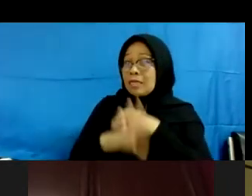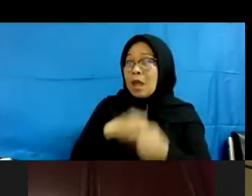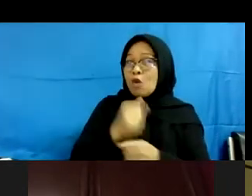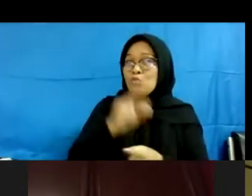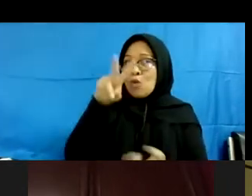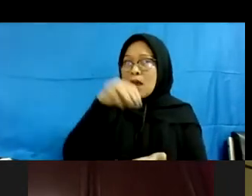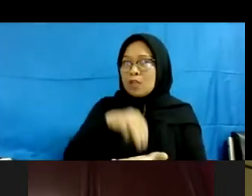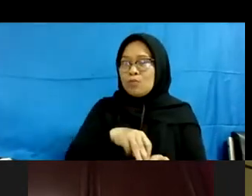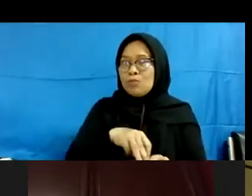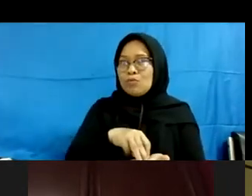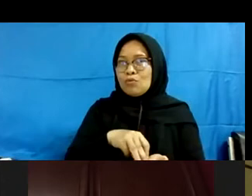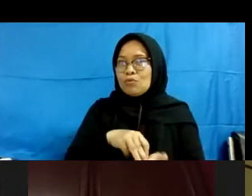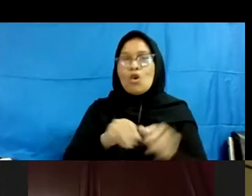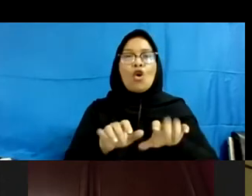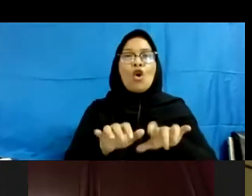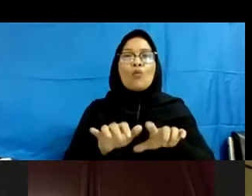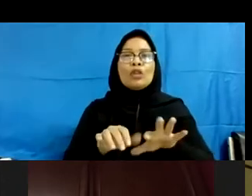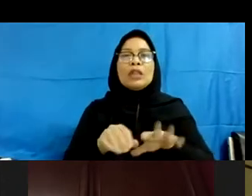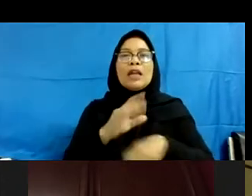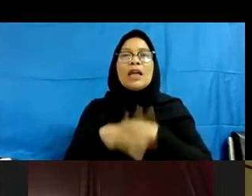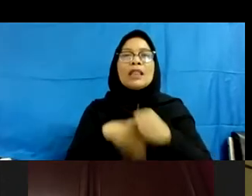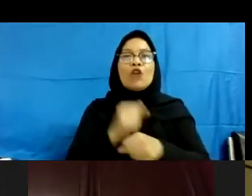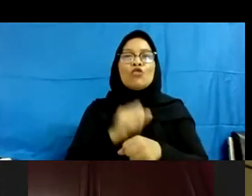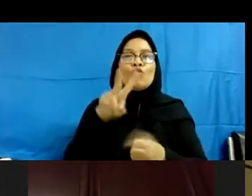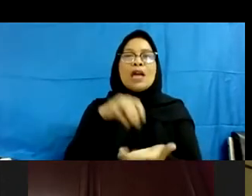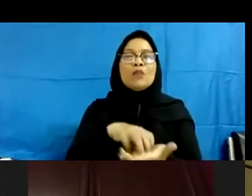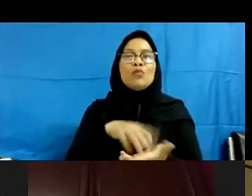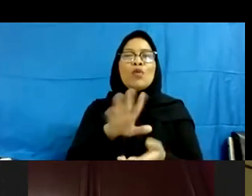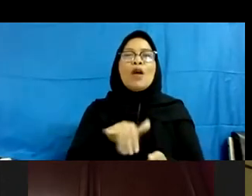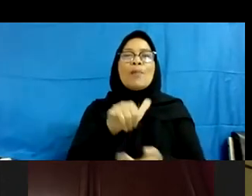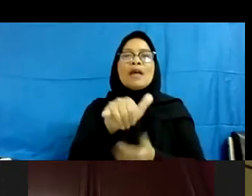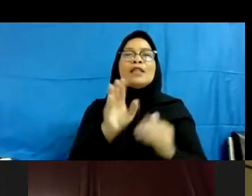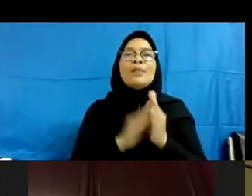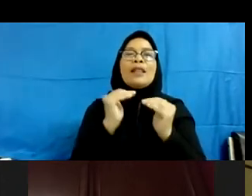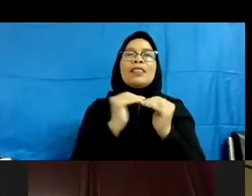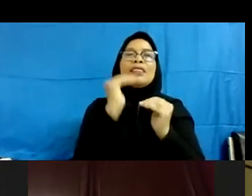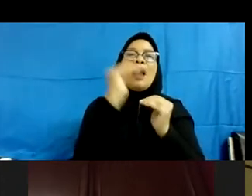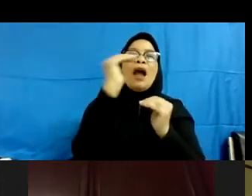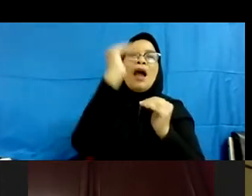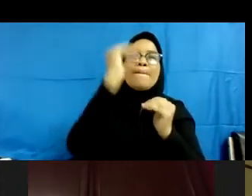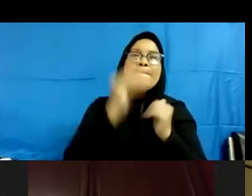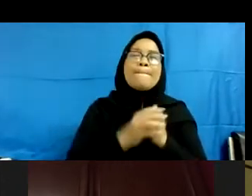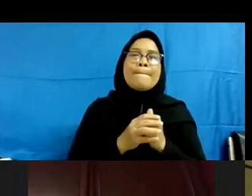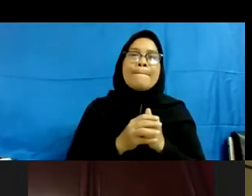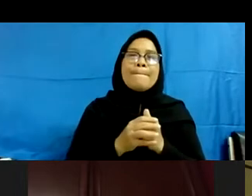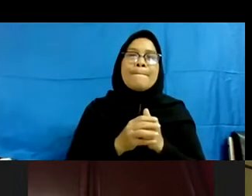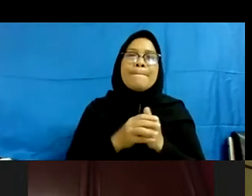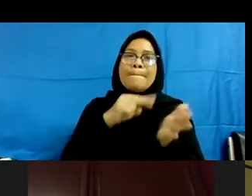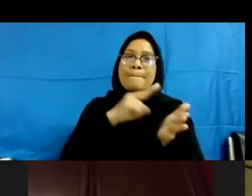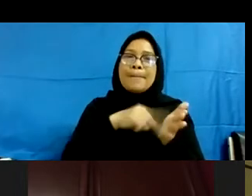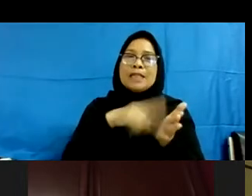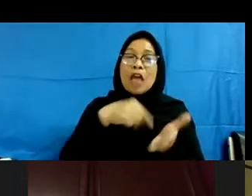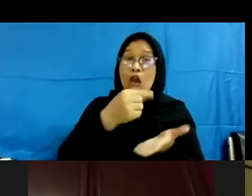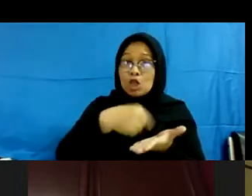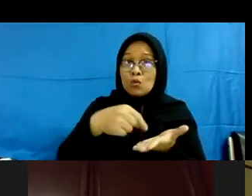belajar Braille atau komputer tahun 2000-an itu ya kita masih bertahap. Jadi dari baca tulis Braille dulu,